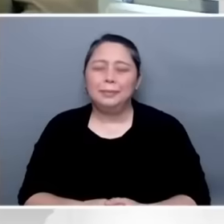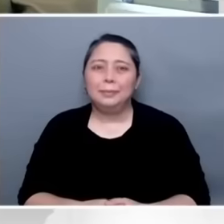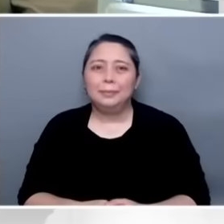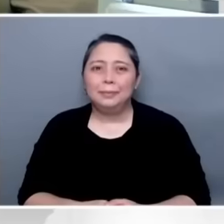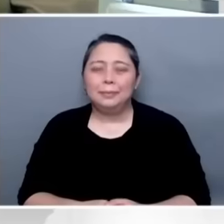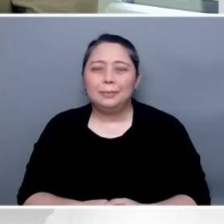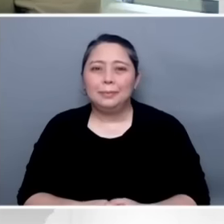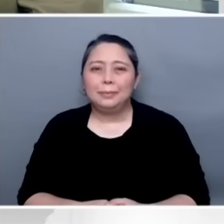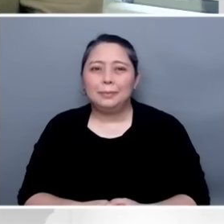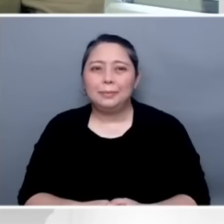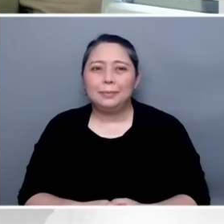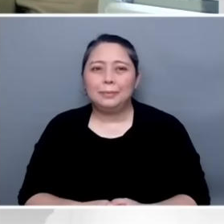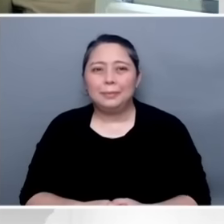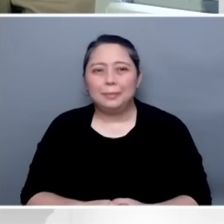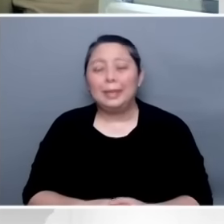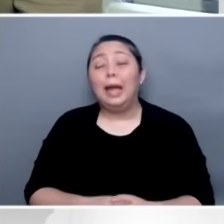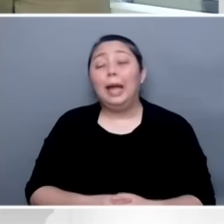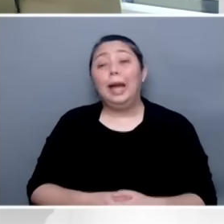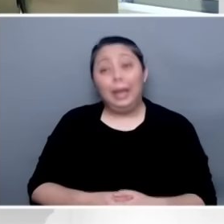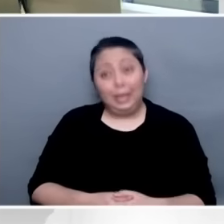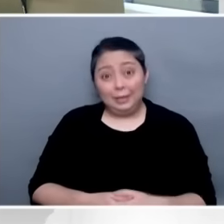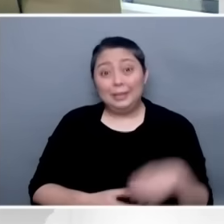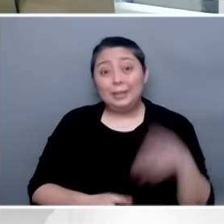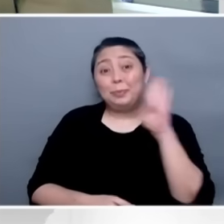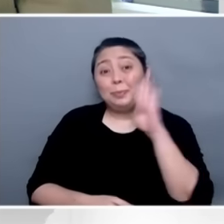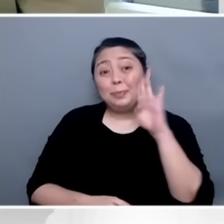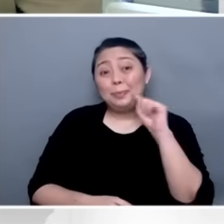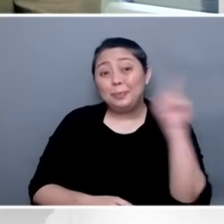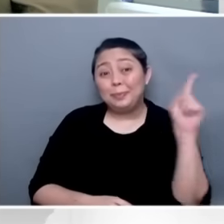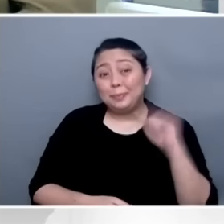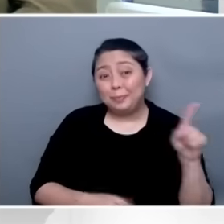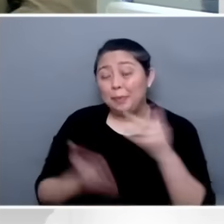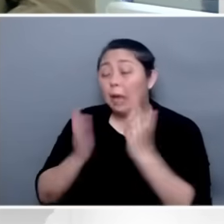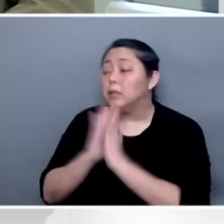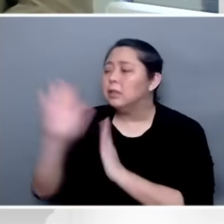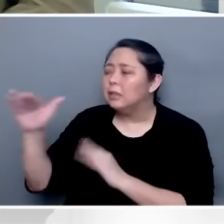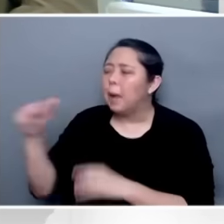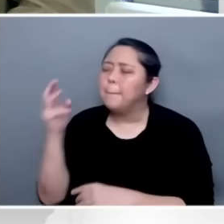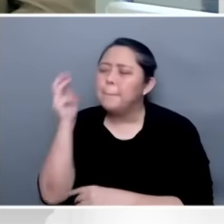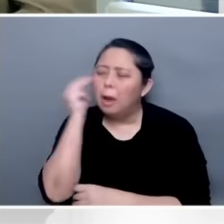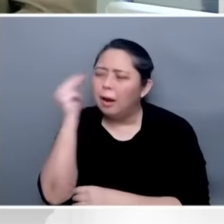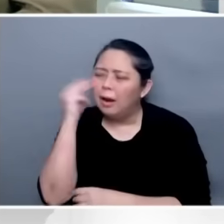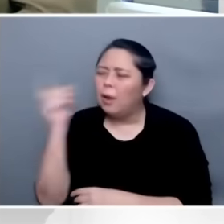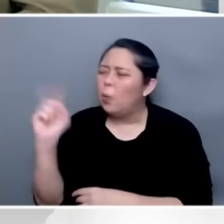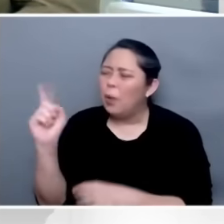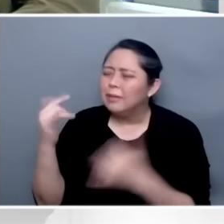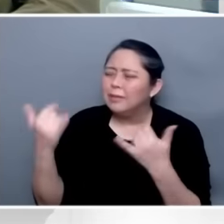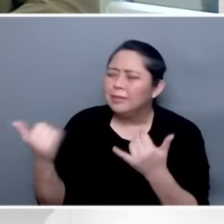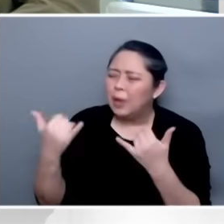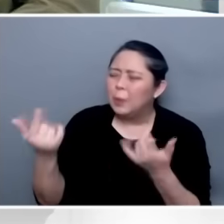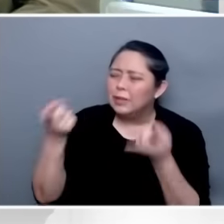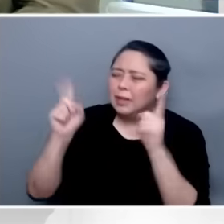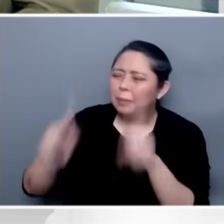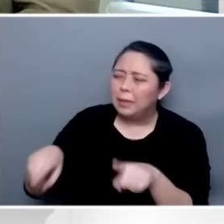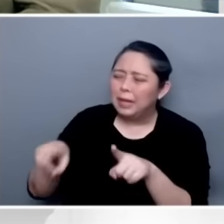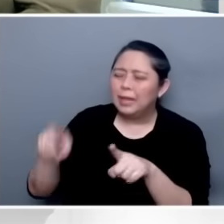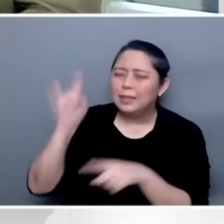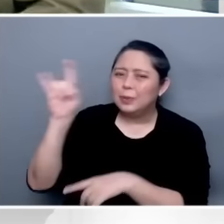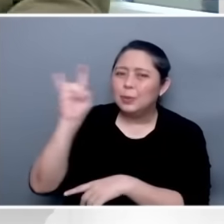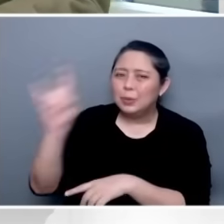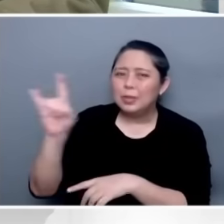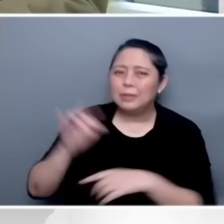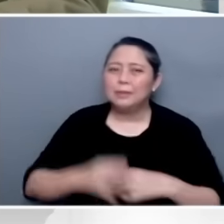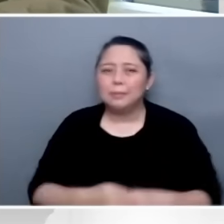Mark, ano ang mga eksenang pinagkakaguluhan ngayon sa social media? Bernadette, katatapos lang ng mga